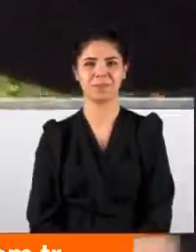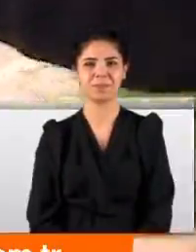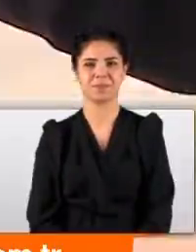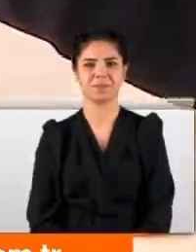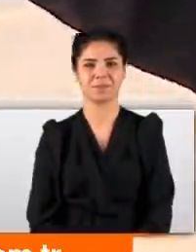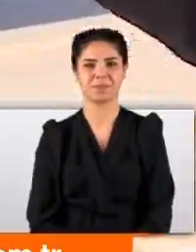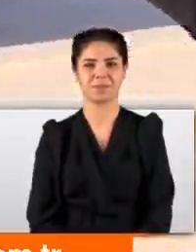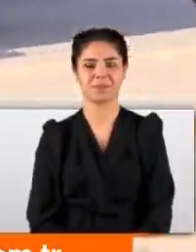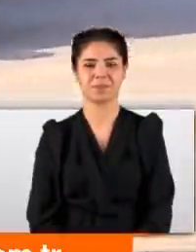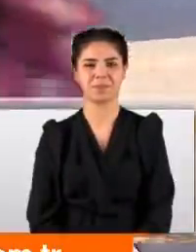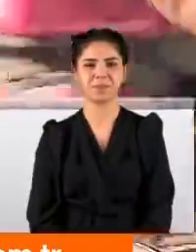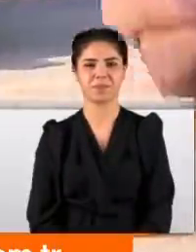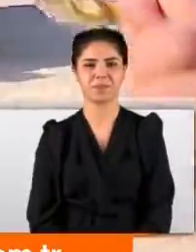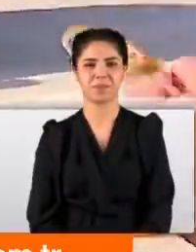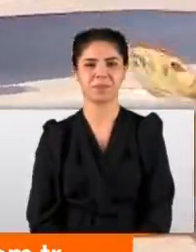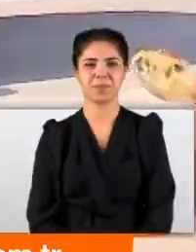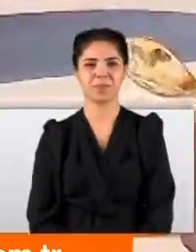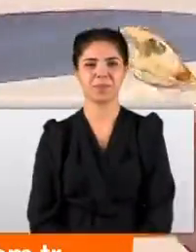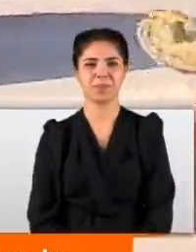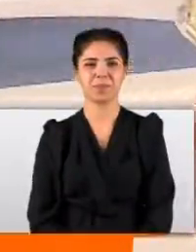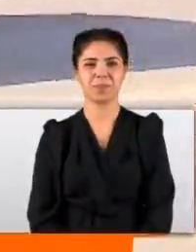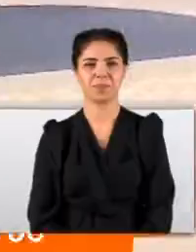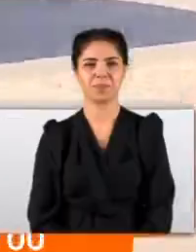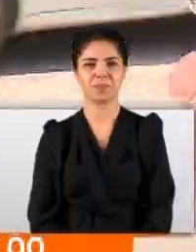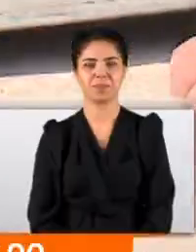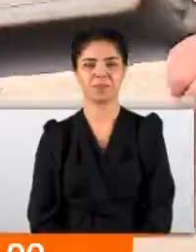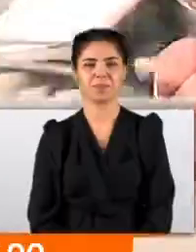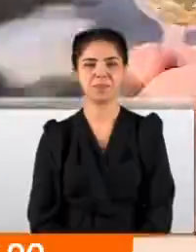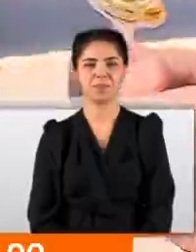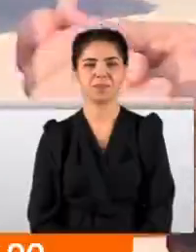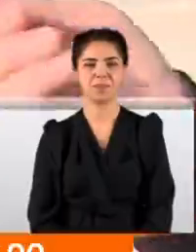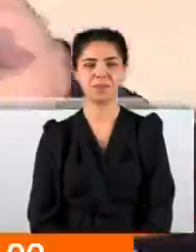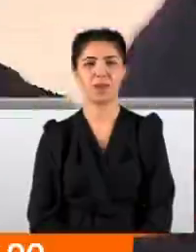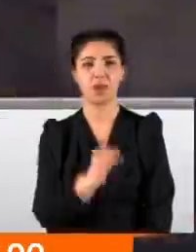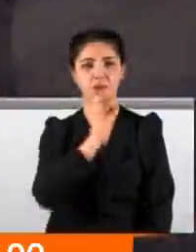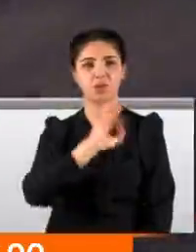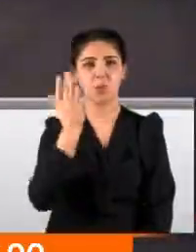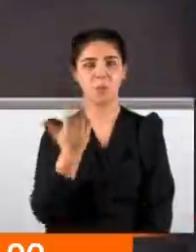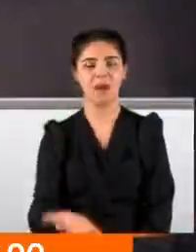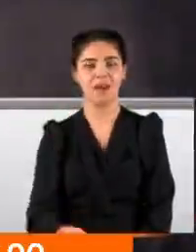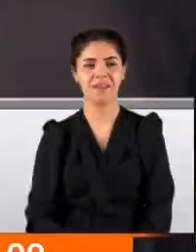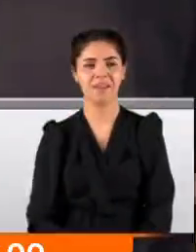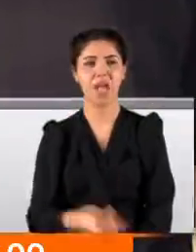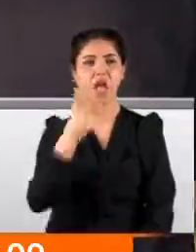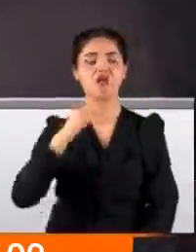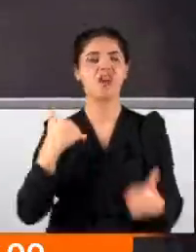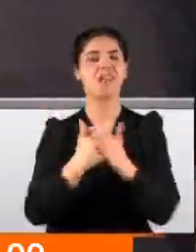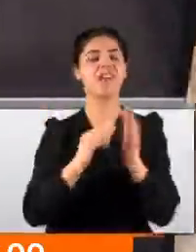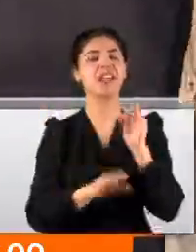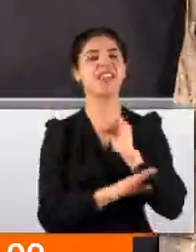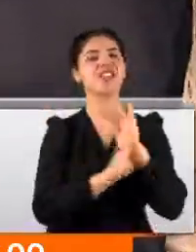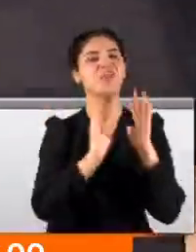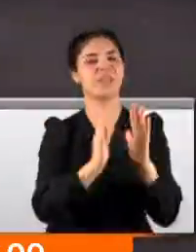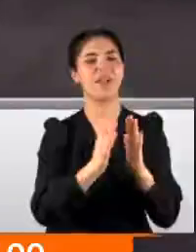Muzumu keseyim, muzumu keseyim. Harika. Ölünceye kadar yaşayacaksınız yani.